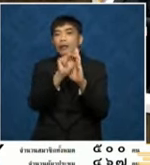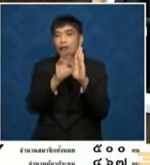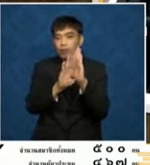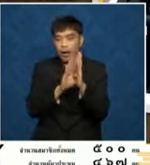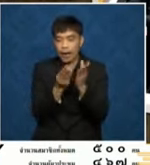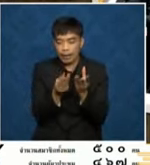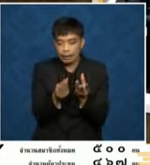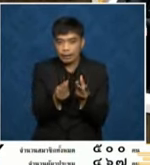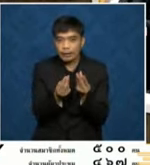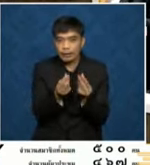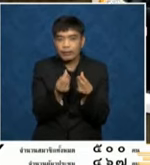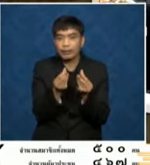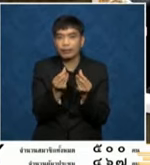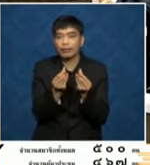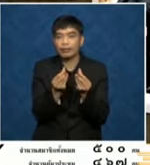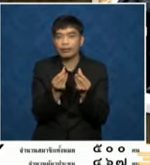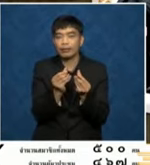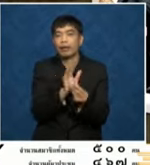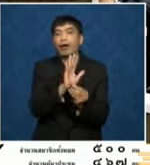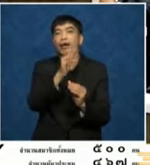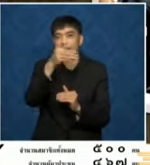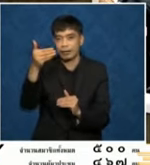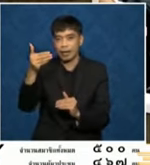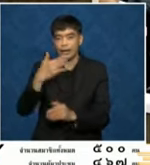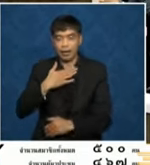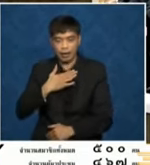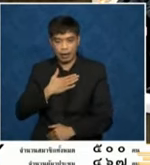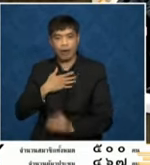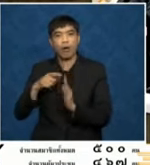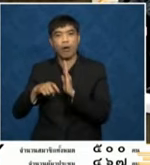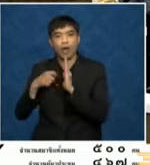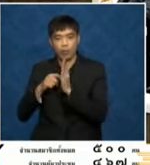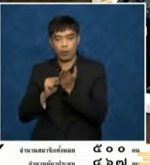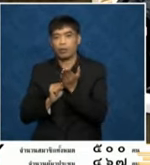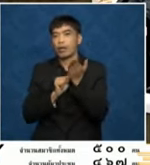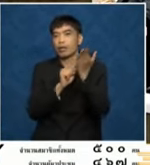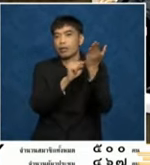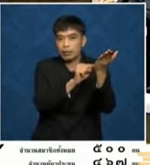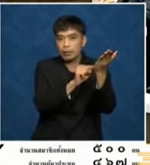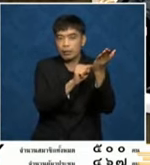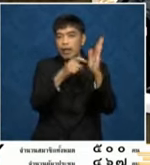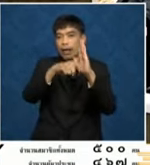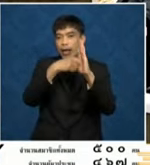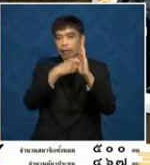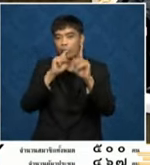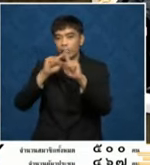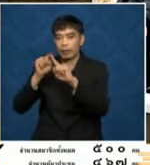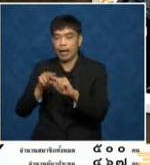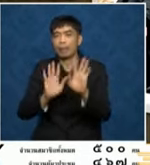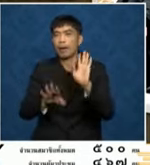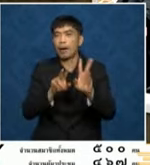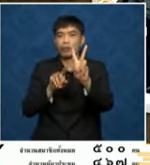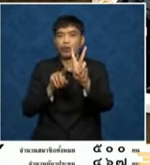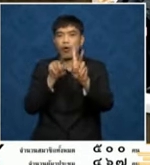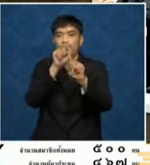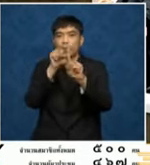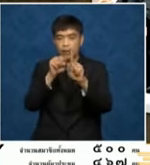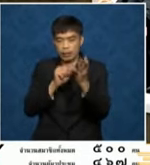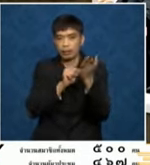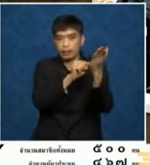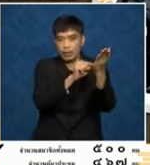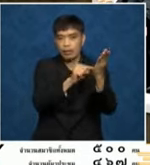ประธานผมได้ยื่นไว้แล้วก็ได้แปลไว้นะครับในการตัดประมาณ 2% นะครับมันมีเหตุผลอย่างนี้ครับท่